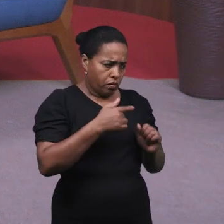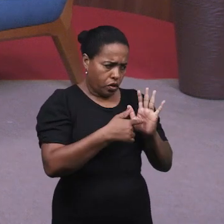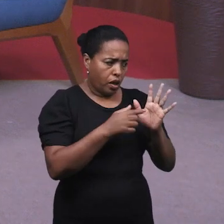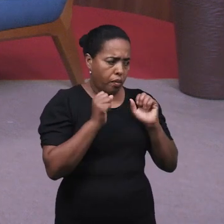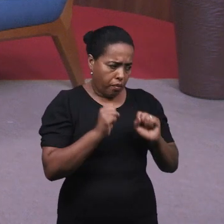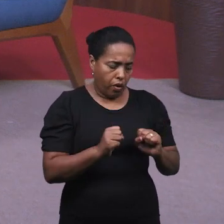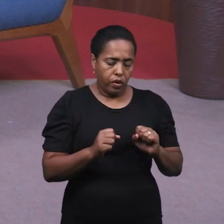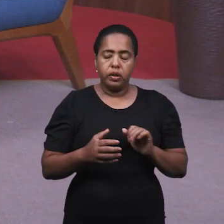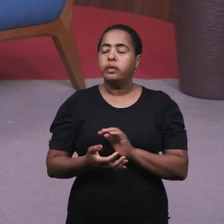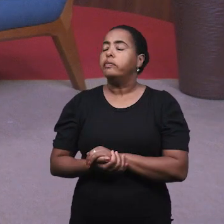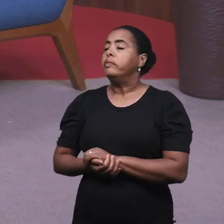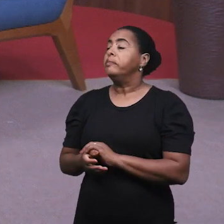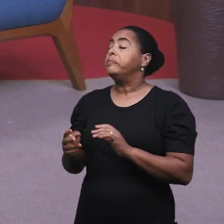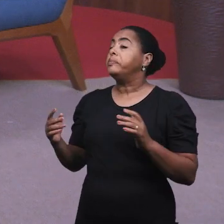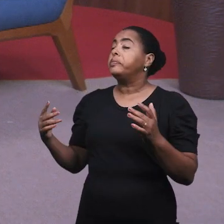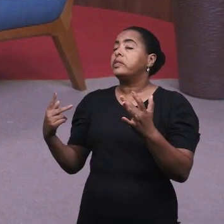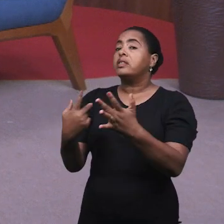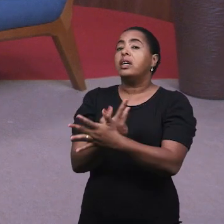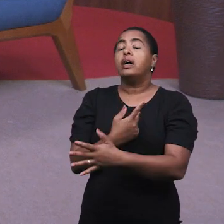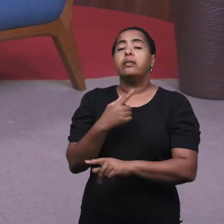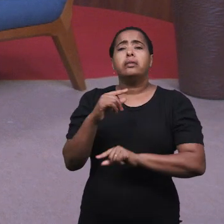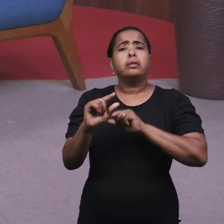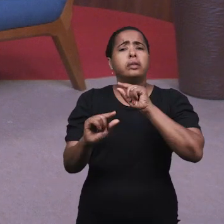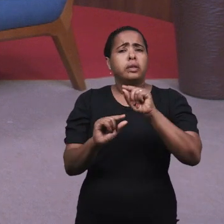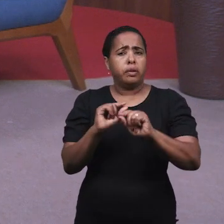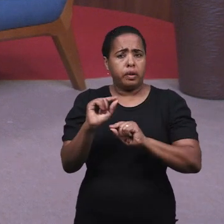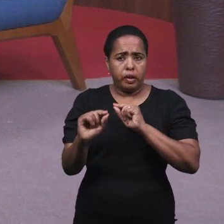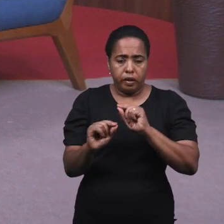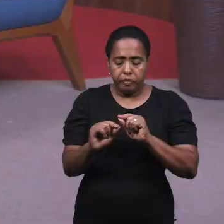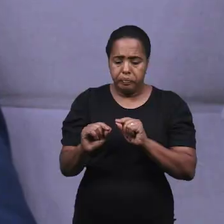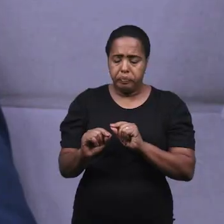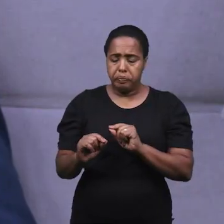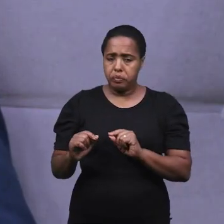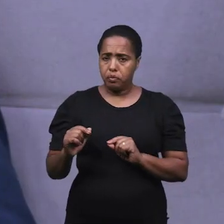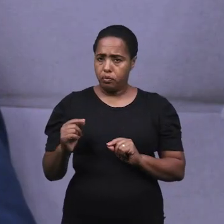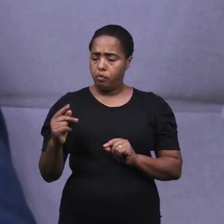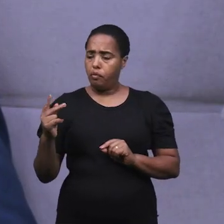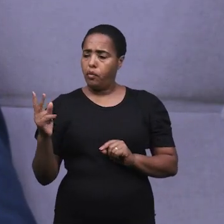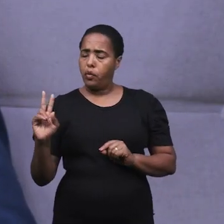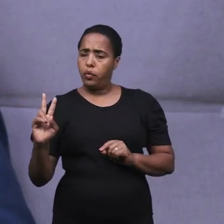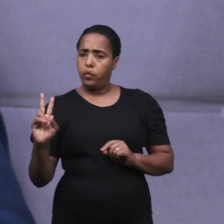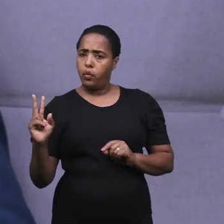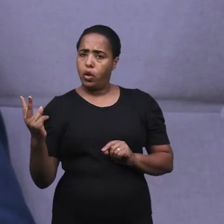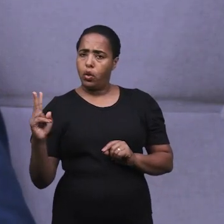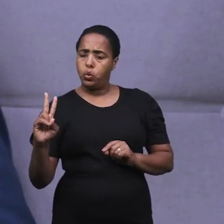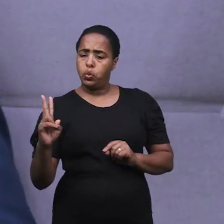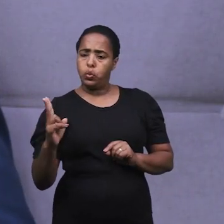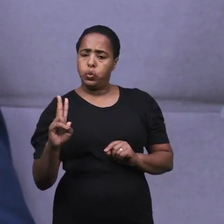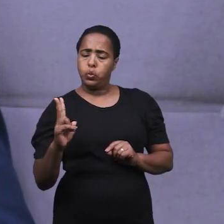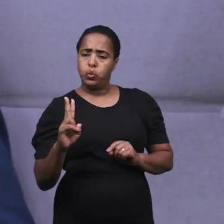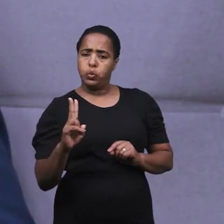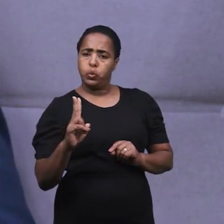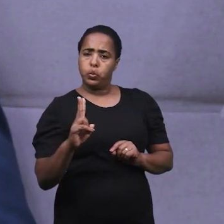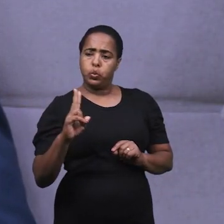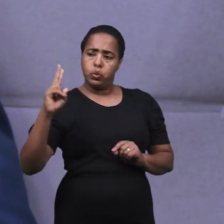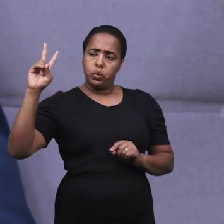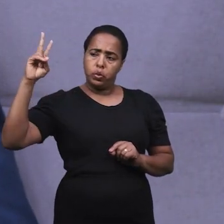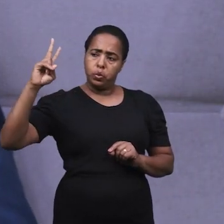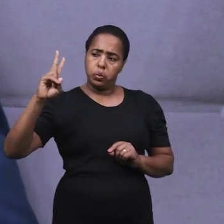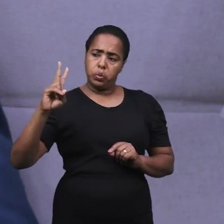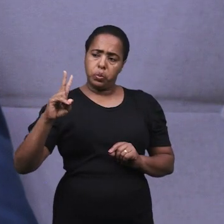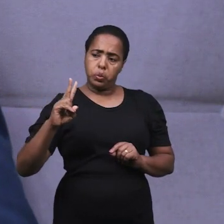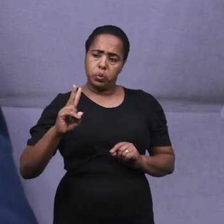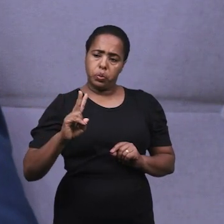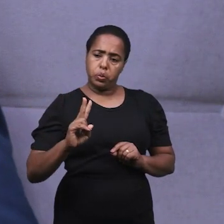qu'il descendait. Donc, pour aller à Emmaüs, il fallait descendre, en fait. Nous avons un